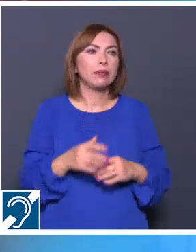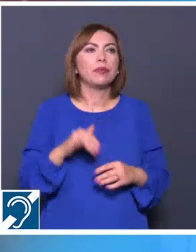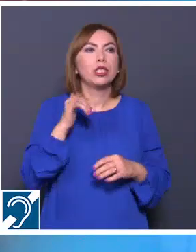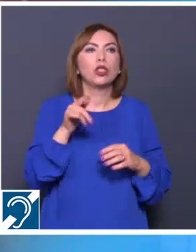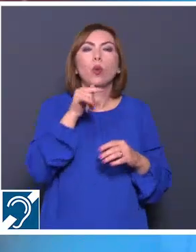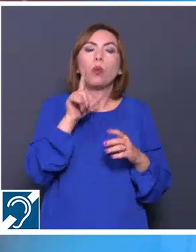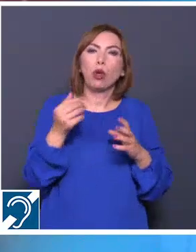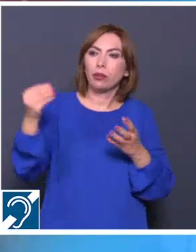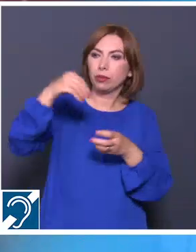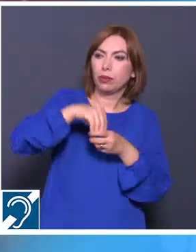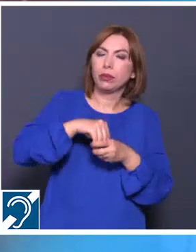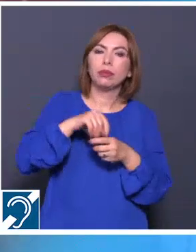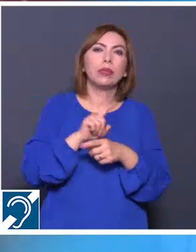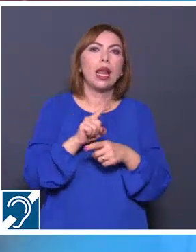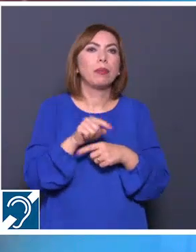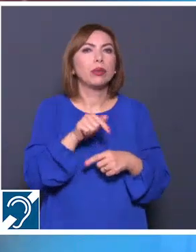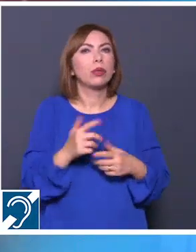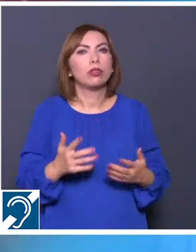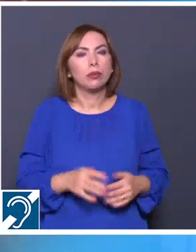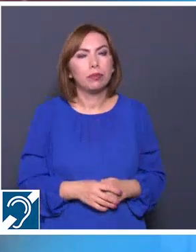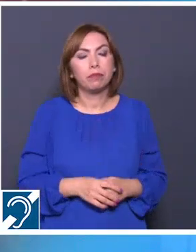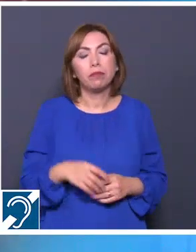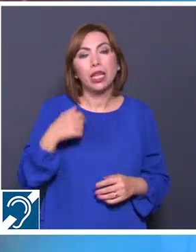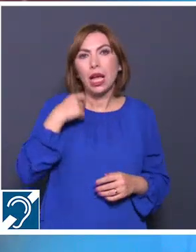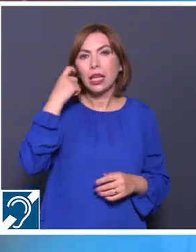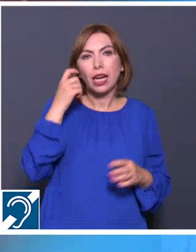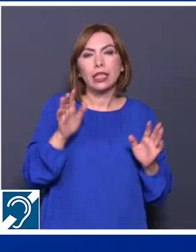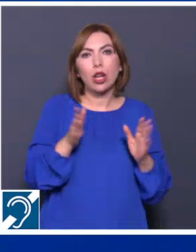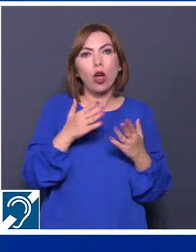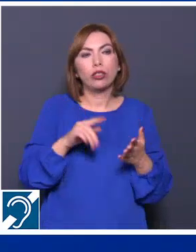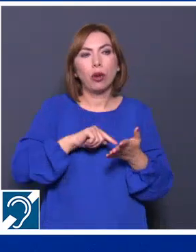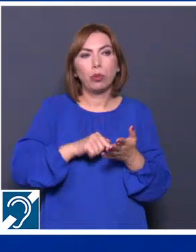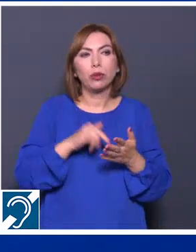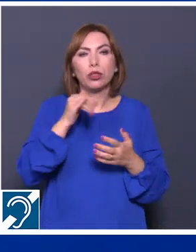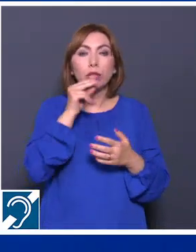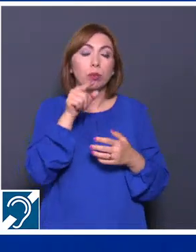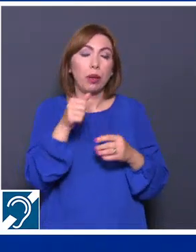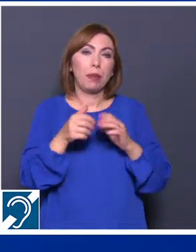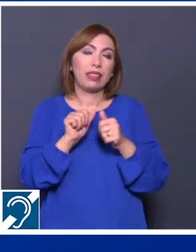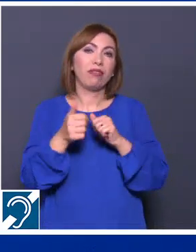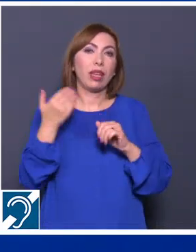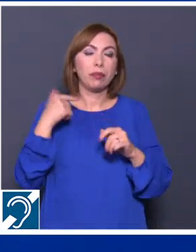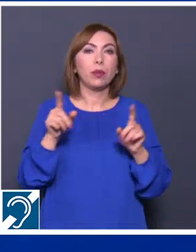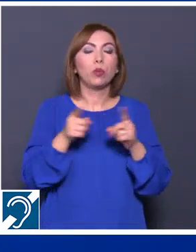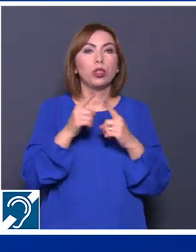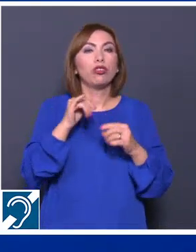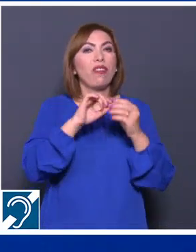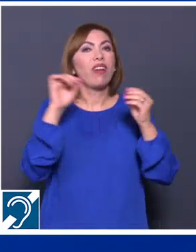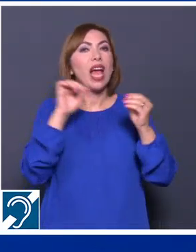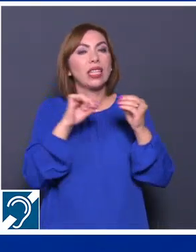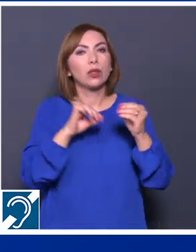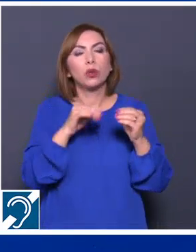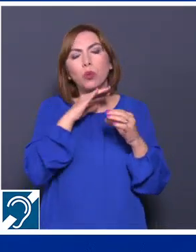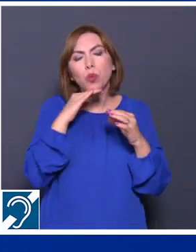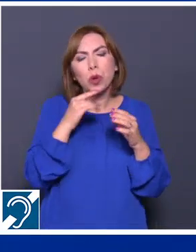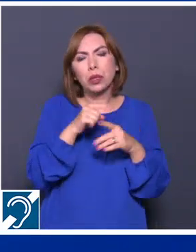poate să intervină elementul ăsta? Cred că în orice punct și că ziceai mai devreme de muzică și versuri, sunt mult mai multe